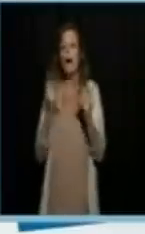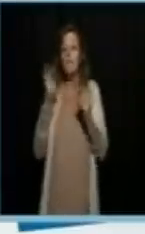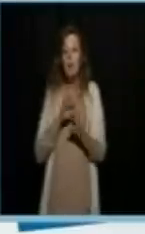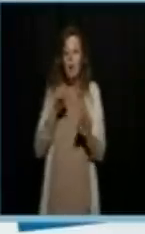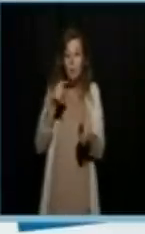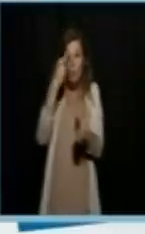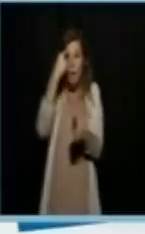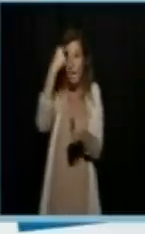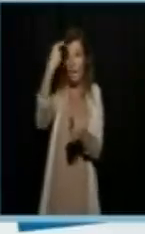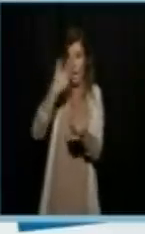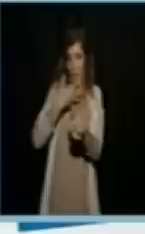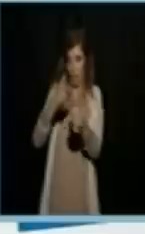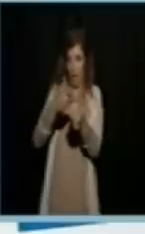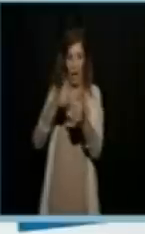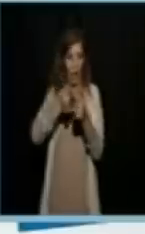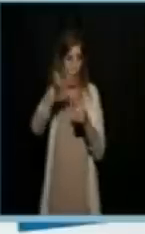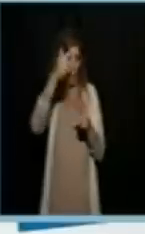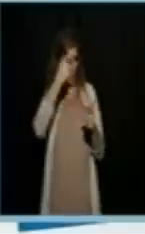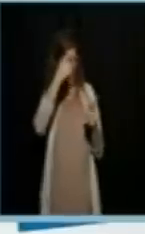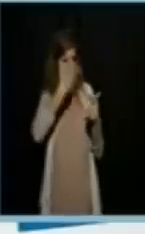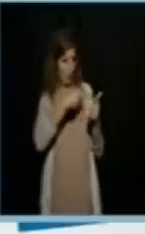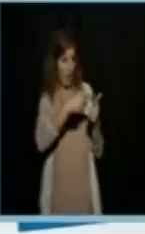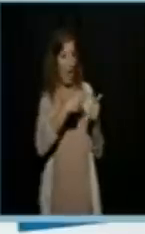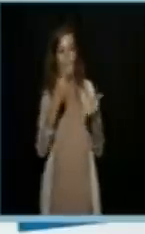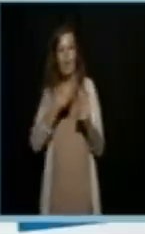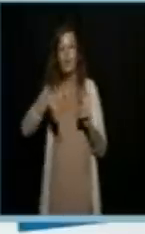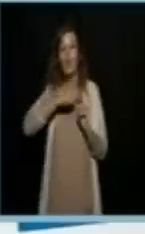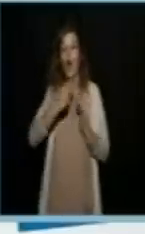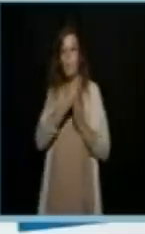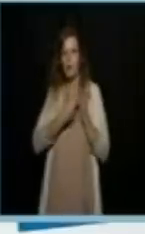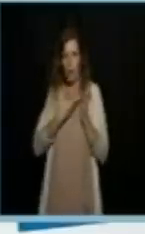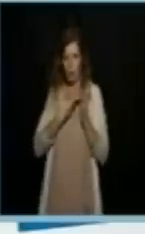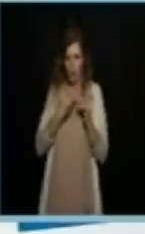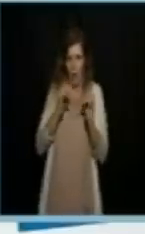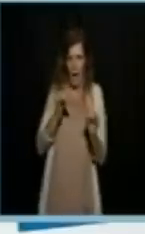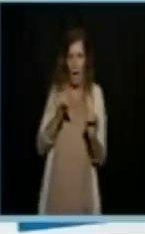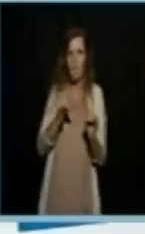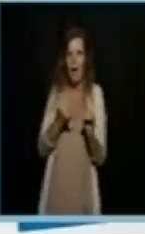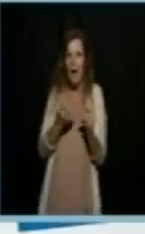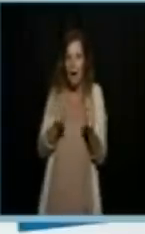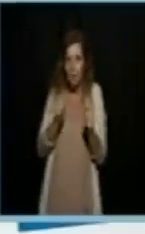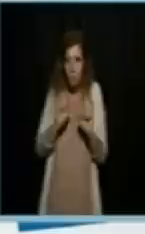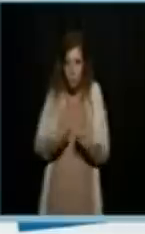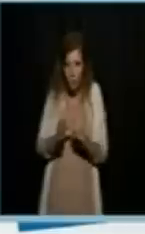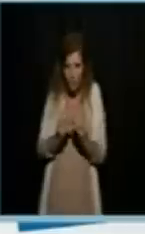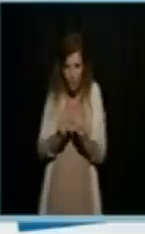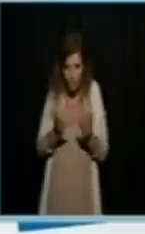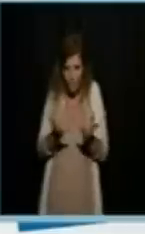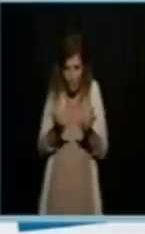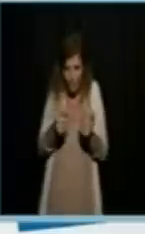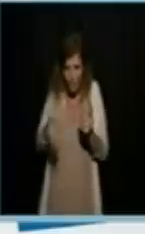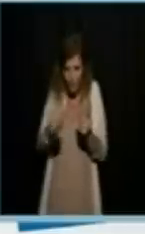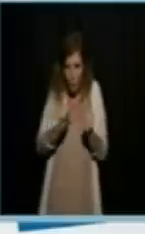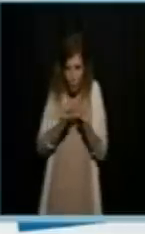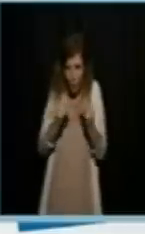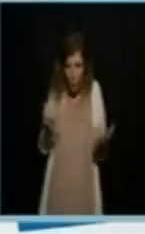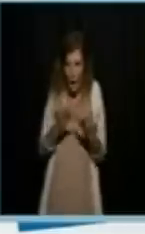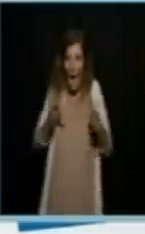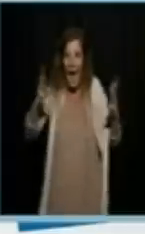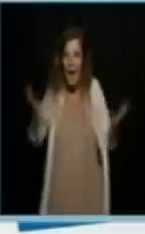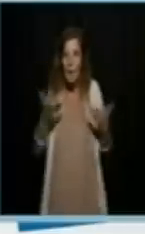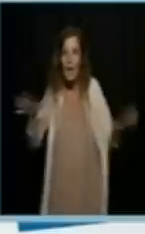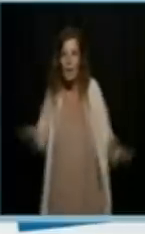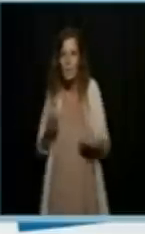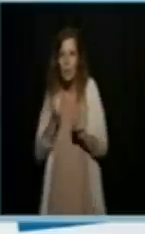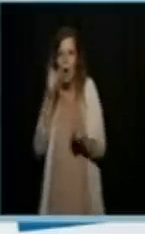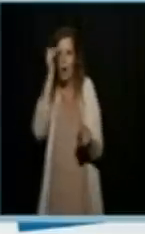un'idea, il comune ha un'idea, certo, noi abbiamo il nostro progetto, ma potete benissimo fare qualcosa voi, insomma. Puoi benissimo iniziare a vedere i